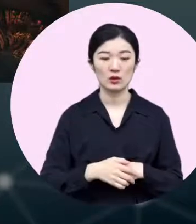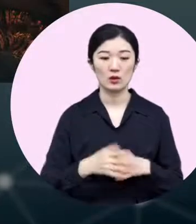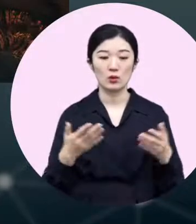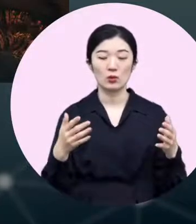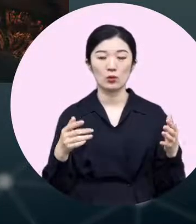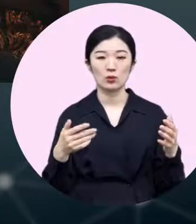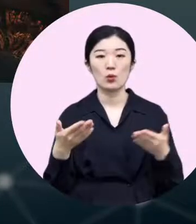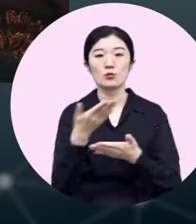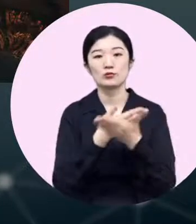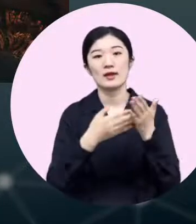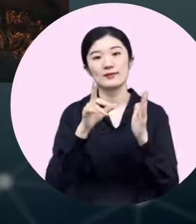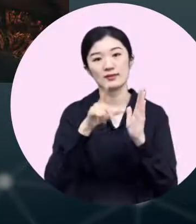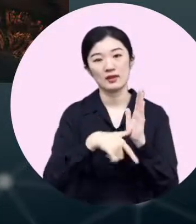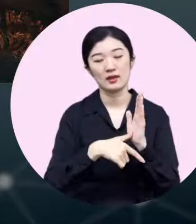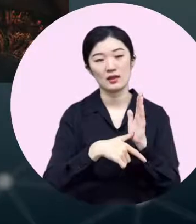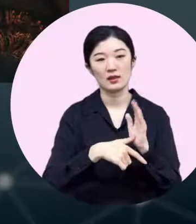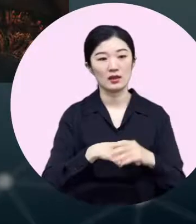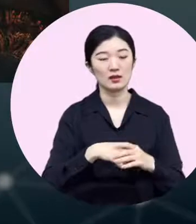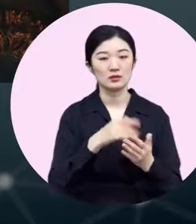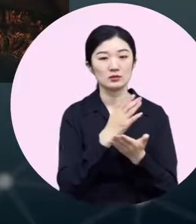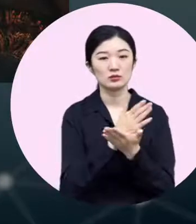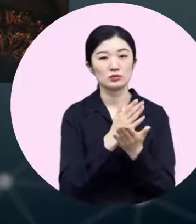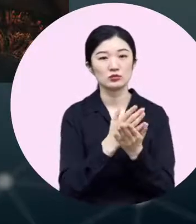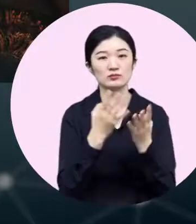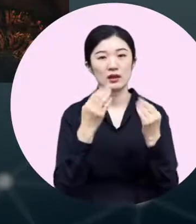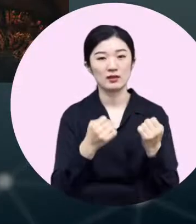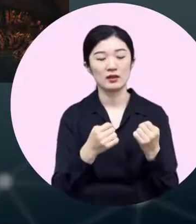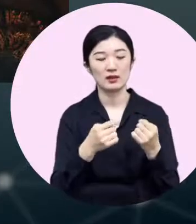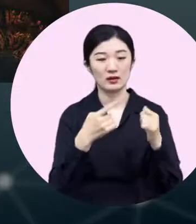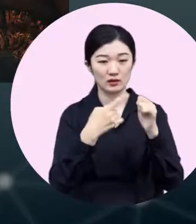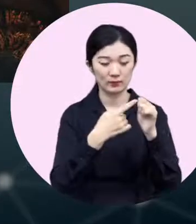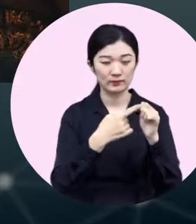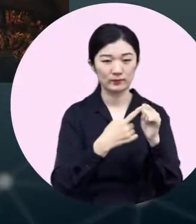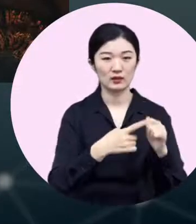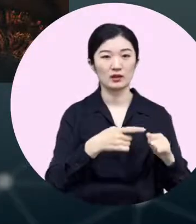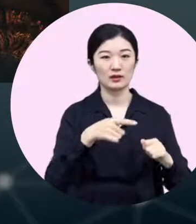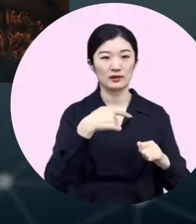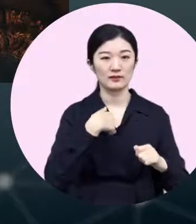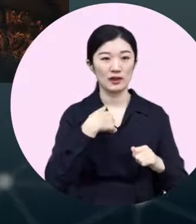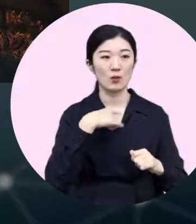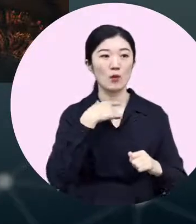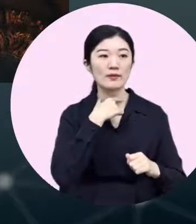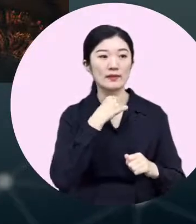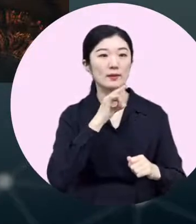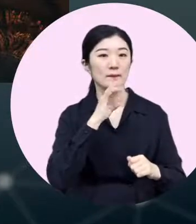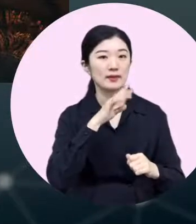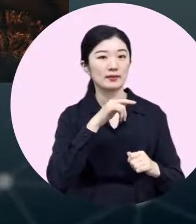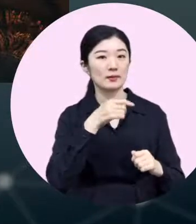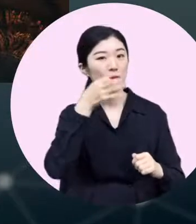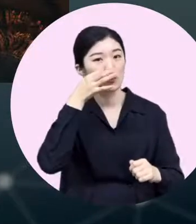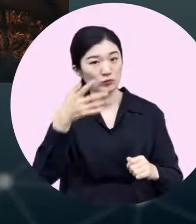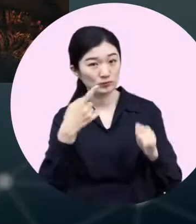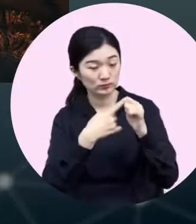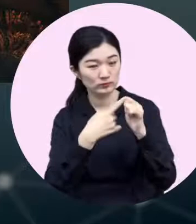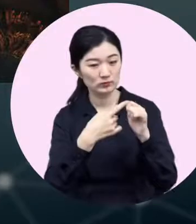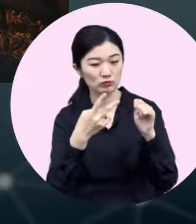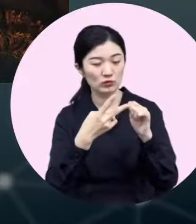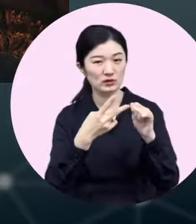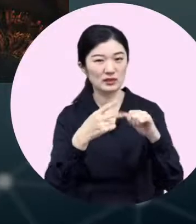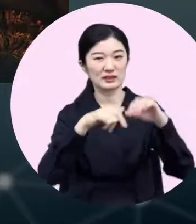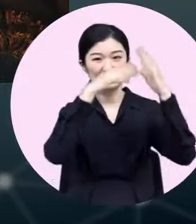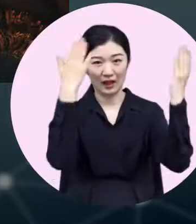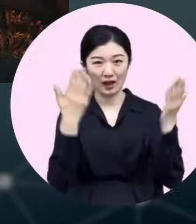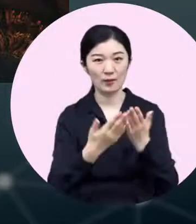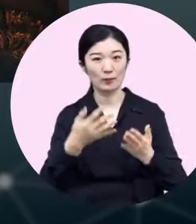하는 게 아니고 화면 전체를 공유하는 방식도 있거든요. 근데 그거는 되도록이면 안 쓰시는 게 좋아요. 그러면 여러분들이 공유하고 싶지